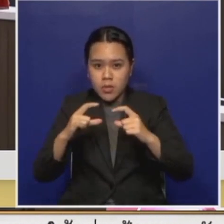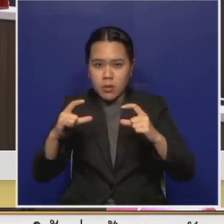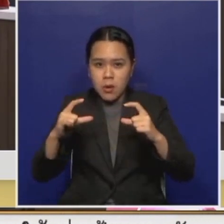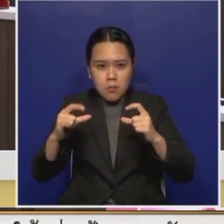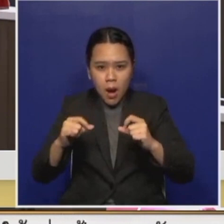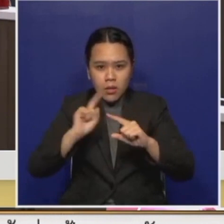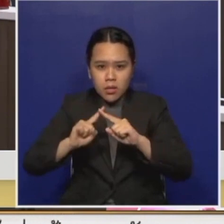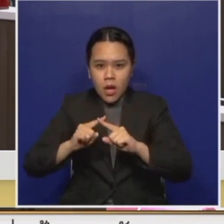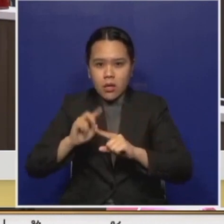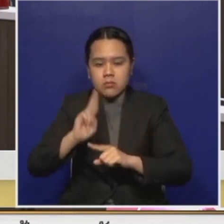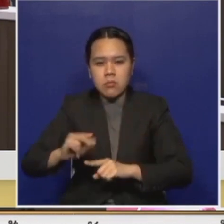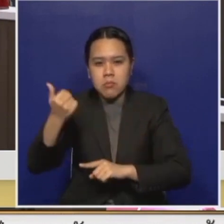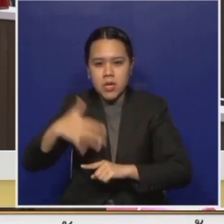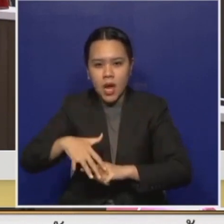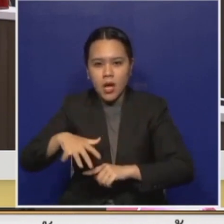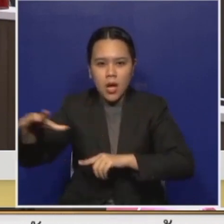กองพะนินถทก